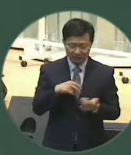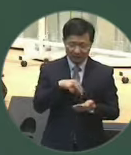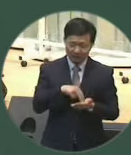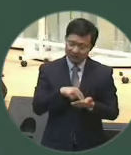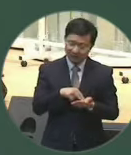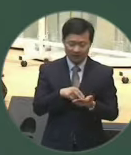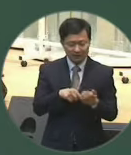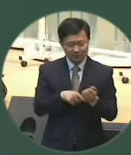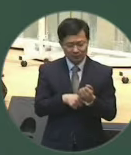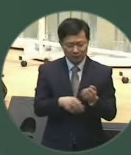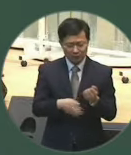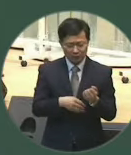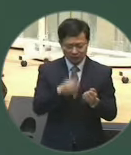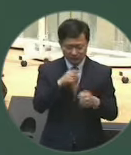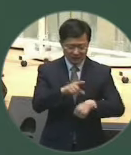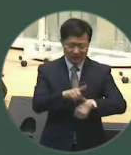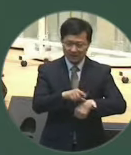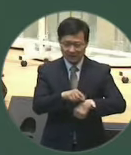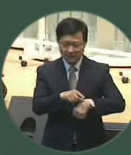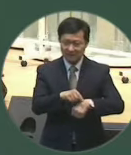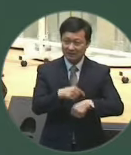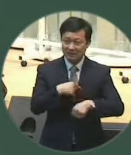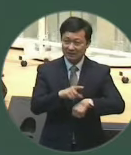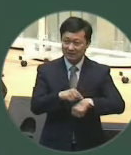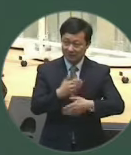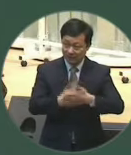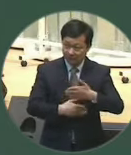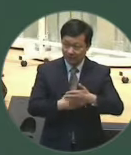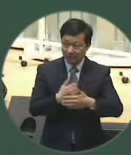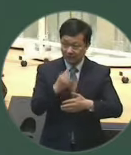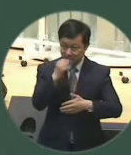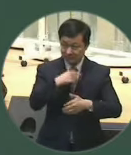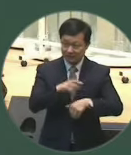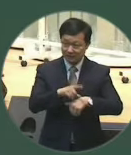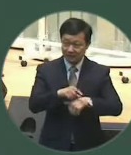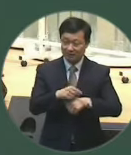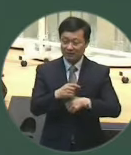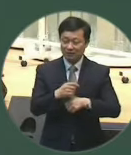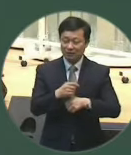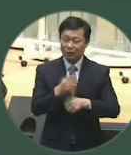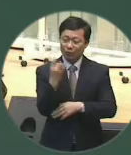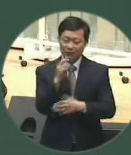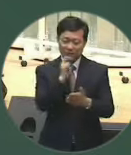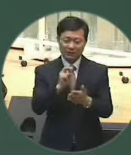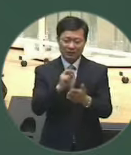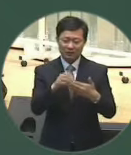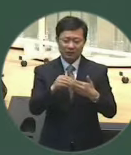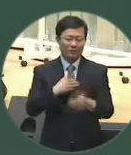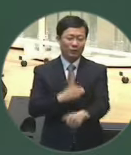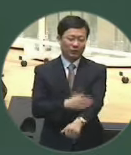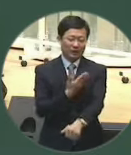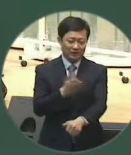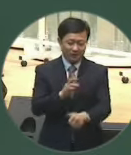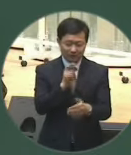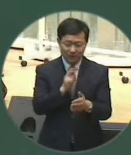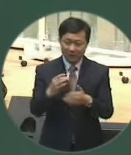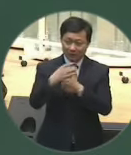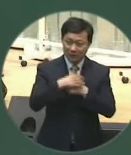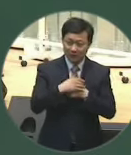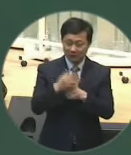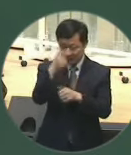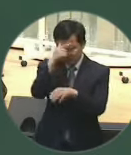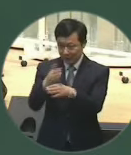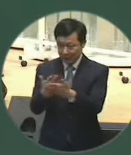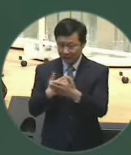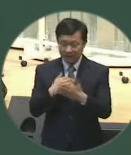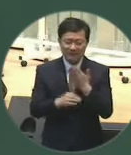praise. 그 시간 띄워야 되니까 네가 나가서 하라 앉아 이건데 저는 찬송 인도를 잘하는 사람은 아니거든요. And I thought that they asked me to go and